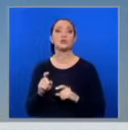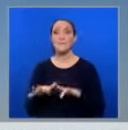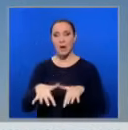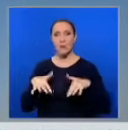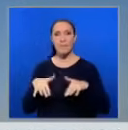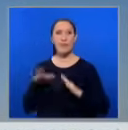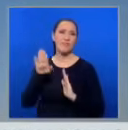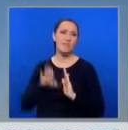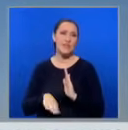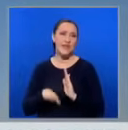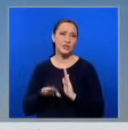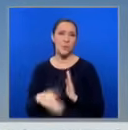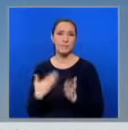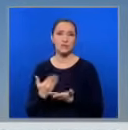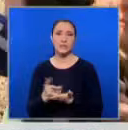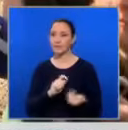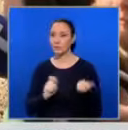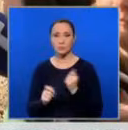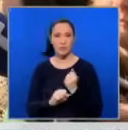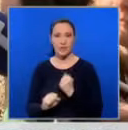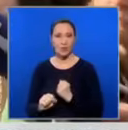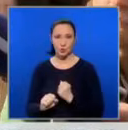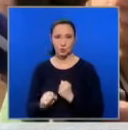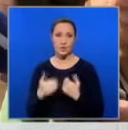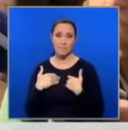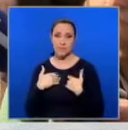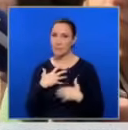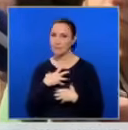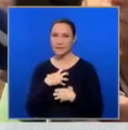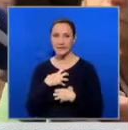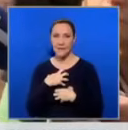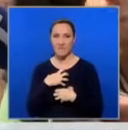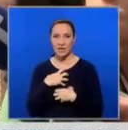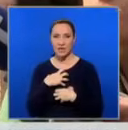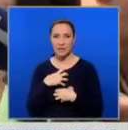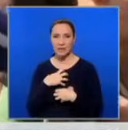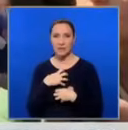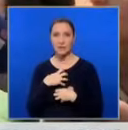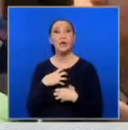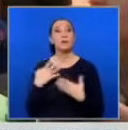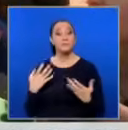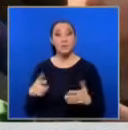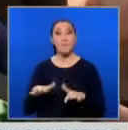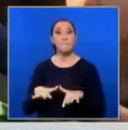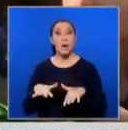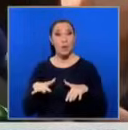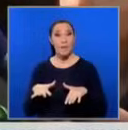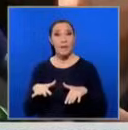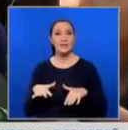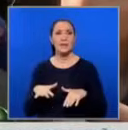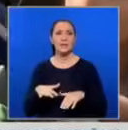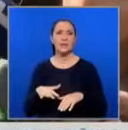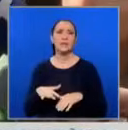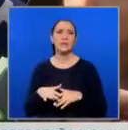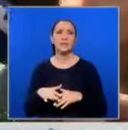с ниско представителство променя конституцията. Мен ме притеснява, че парламент с